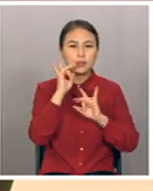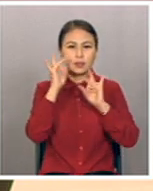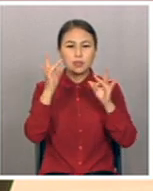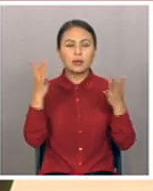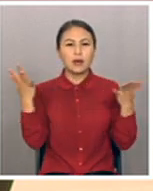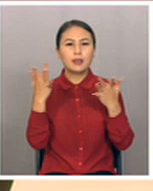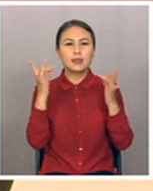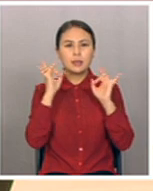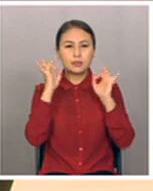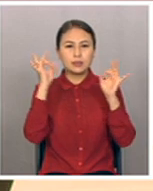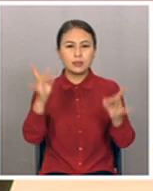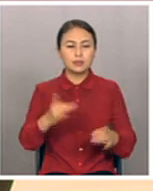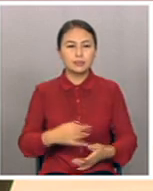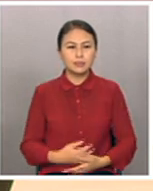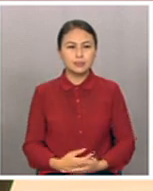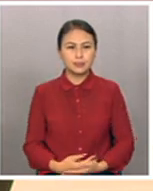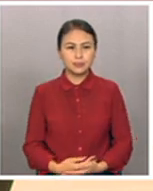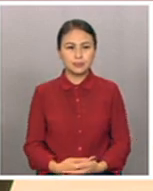дыбыс?